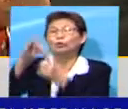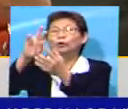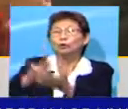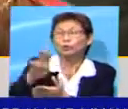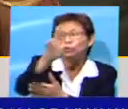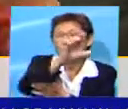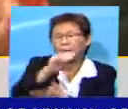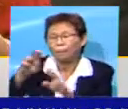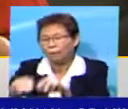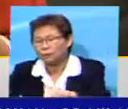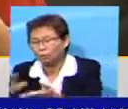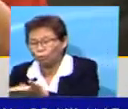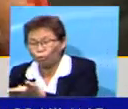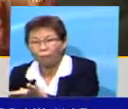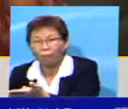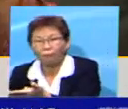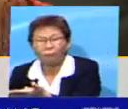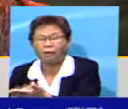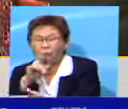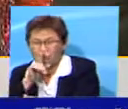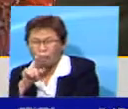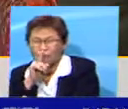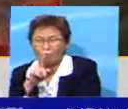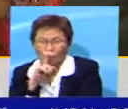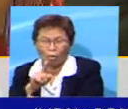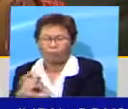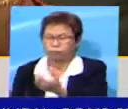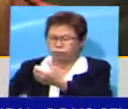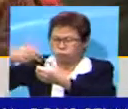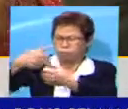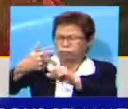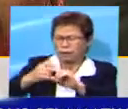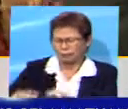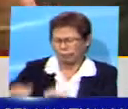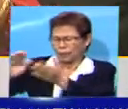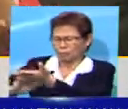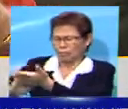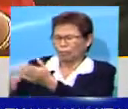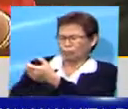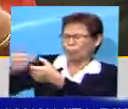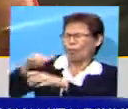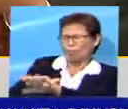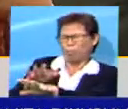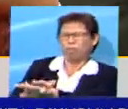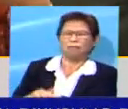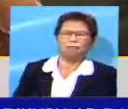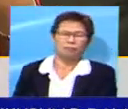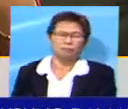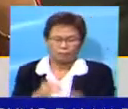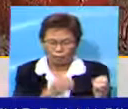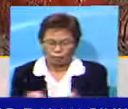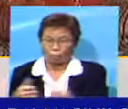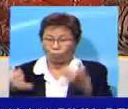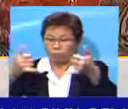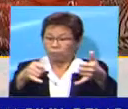universiti-universiti dan juga pelajar-pelajar sekolah ni, memang penyertaan dari peringkat sekolah-sekolah ni memang banyak. Penganjuran anugerah